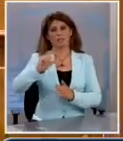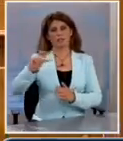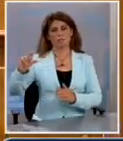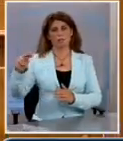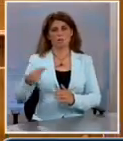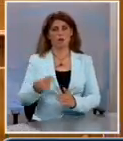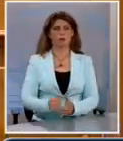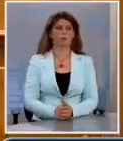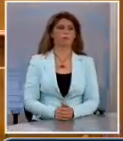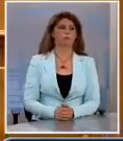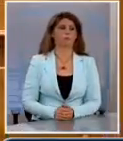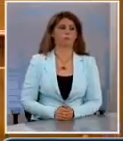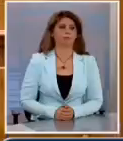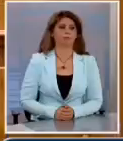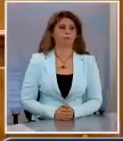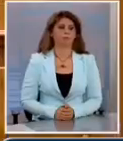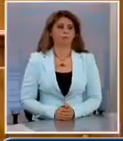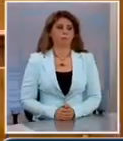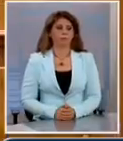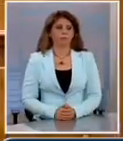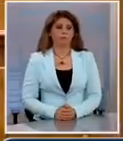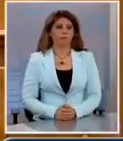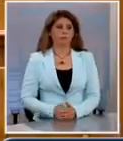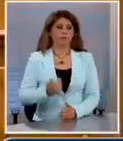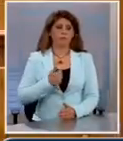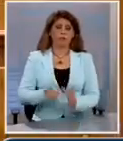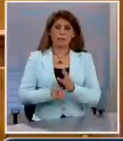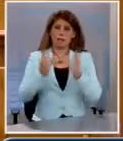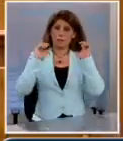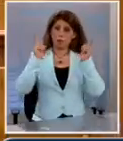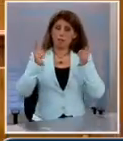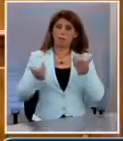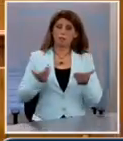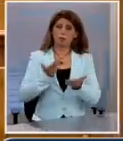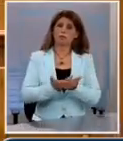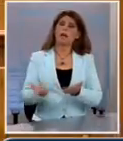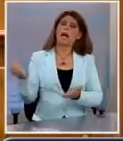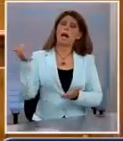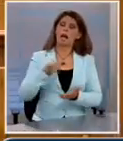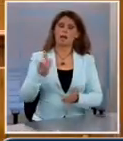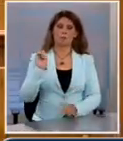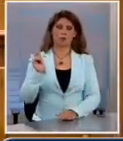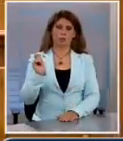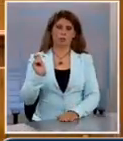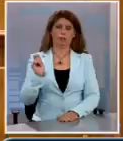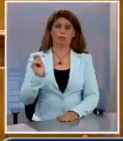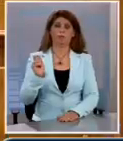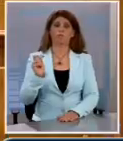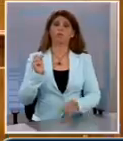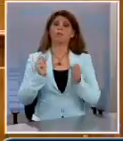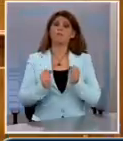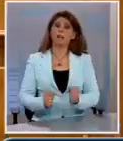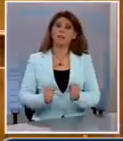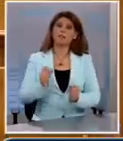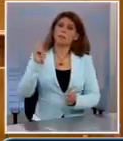ευρώ. Εμείς ως Νέα Δημοκρατία έχουμε προτείνει μια άλλη πολιτική, η οποία βασίζεται στη μείωση